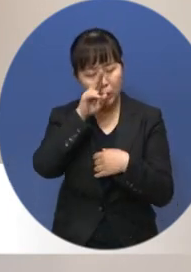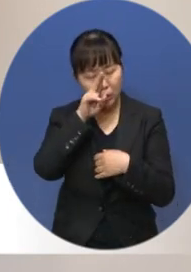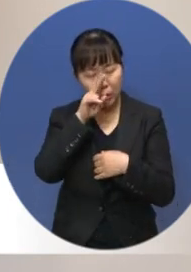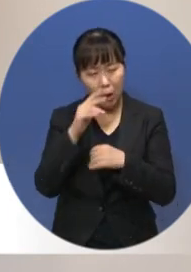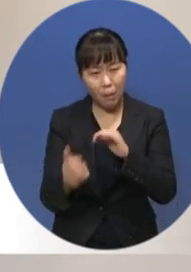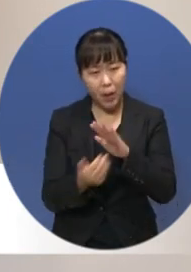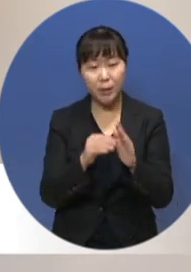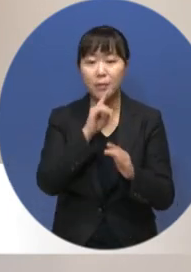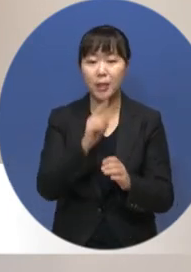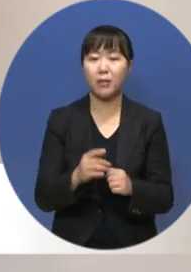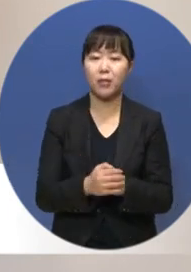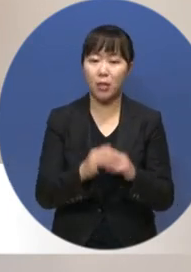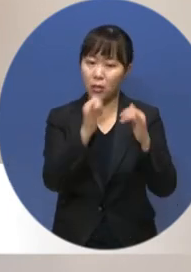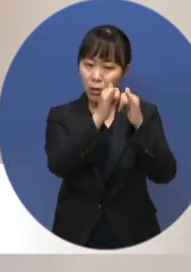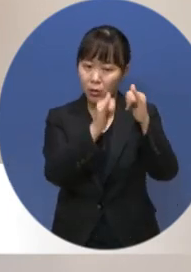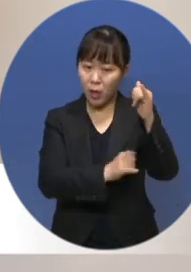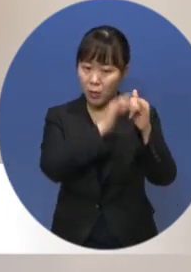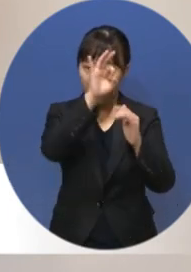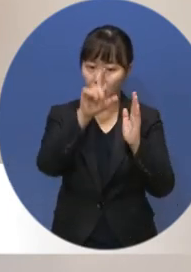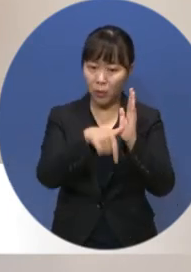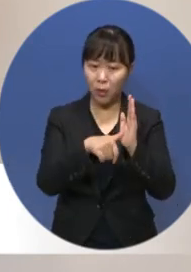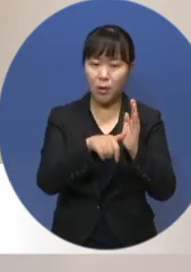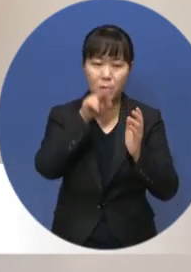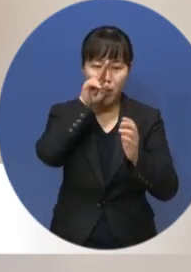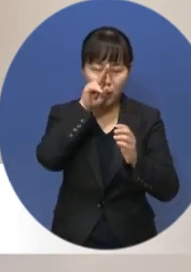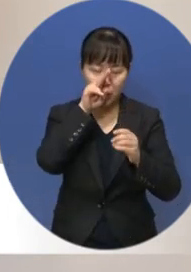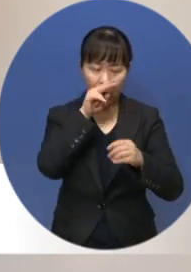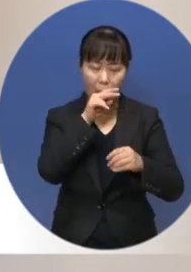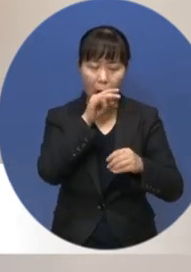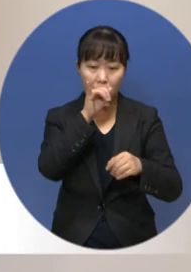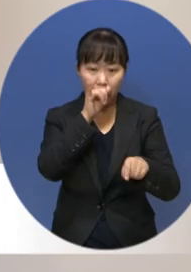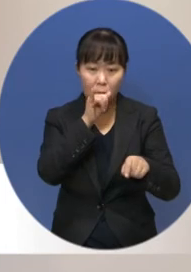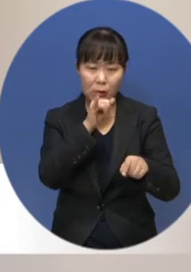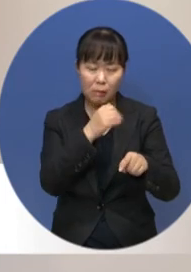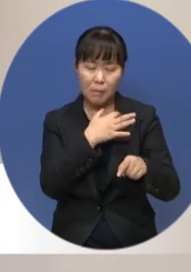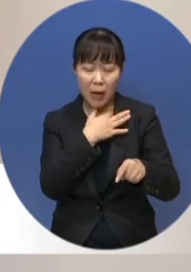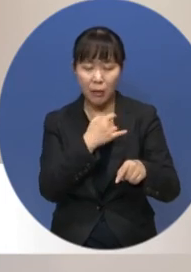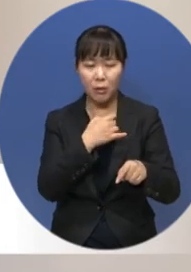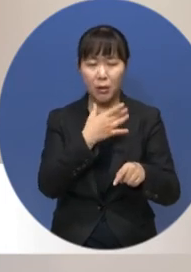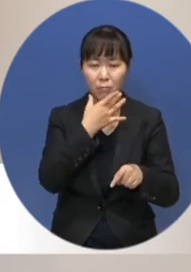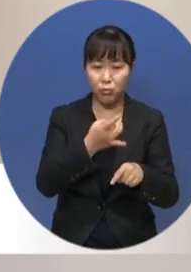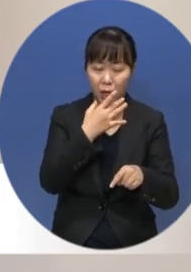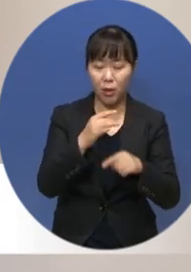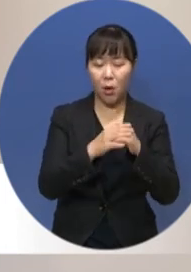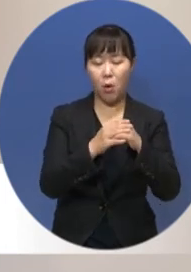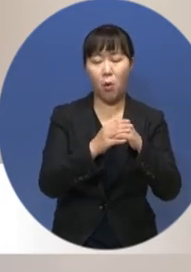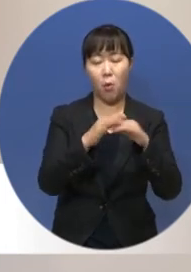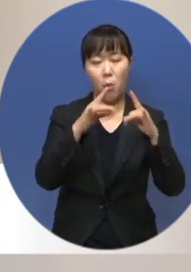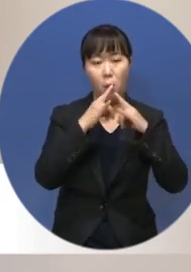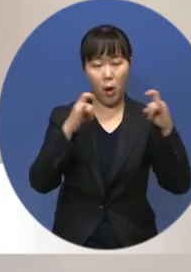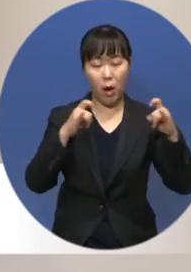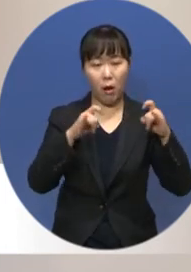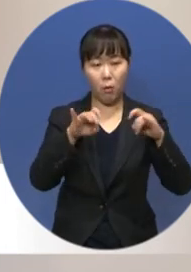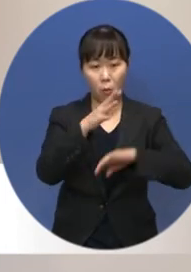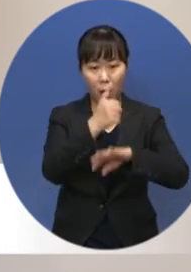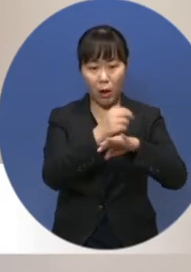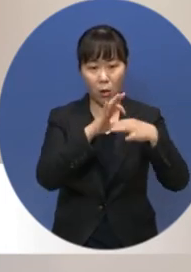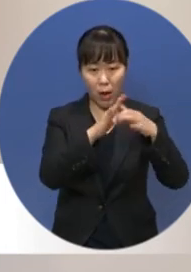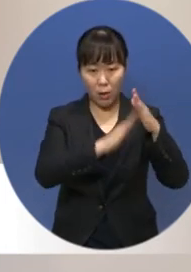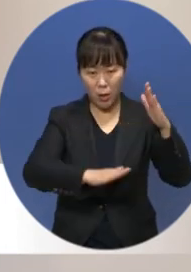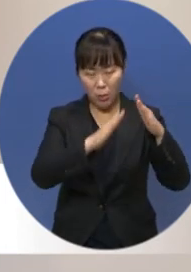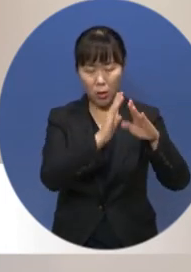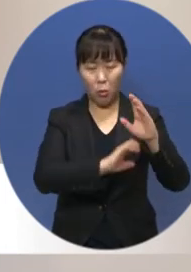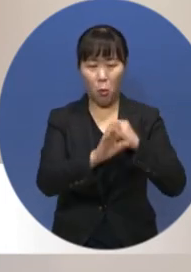화신이라고 볼 수 있는데 역사적으로도 질투가 낳은 끔찍한 일과 불행 등은 왕가의 일이 되면 더욱더